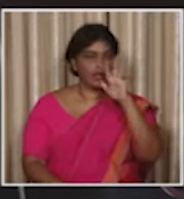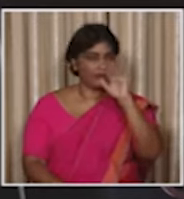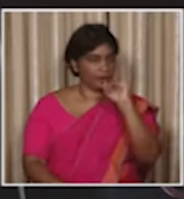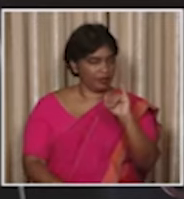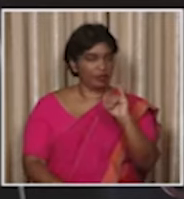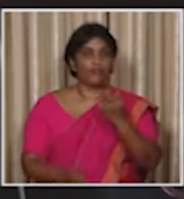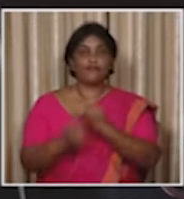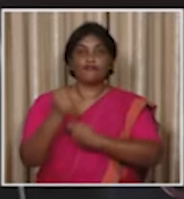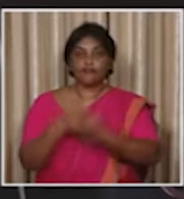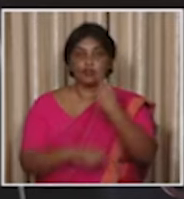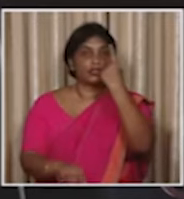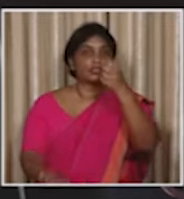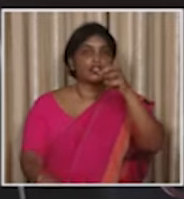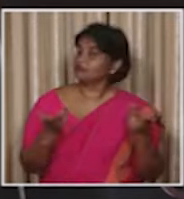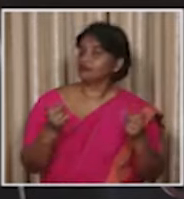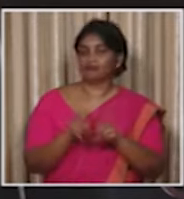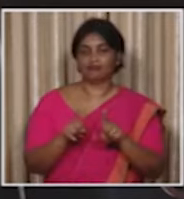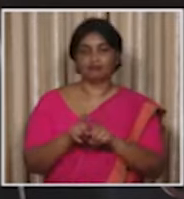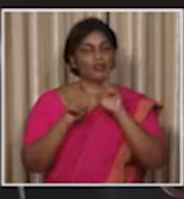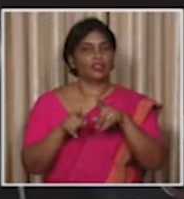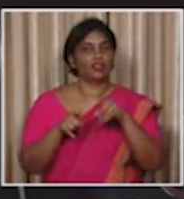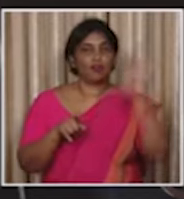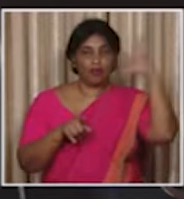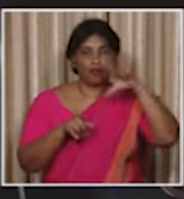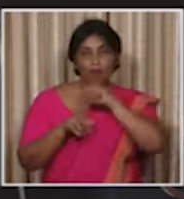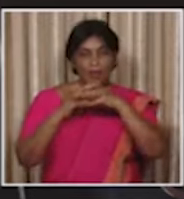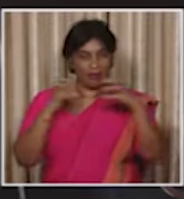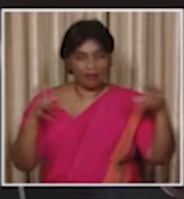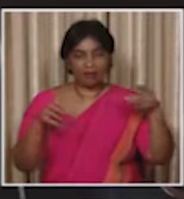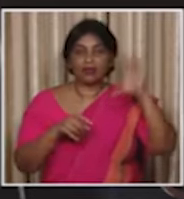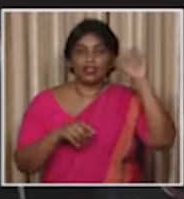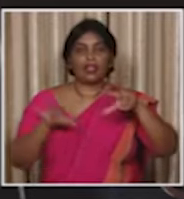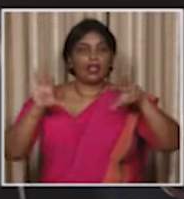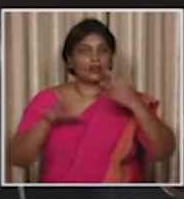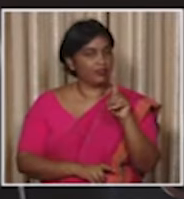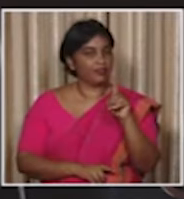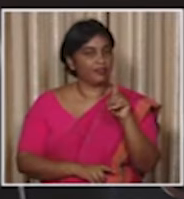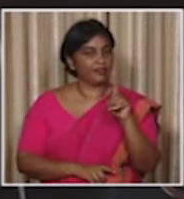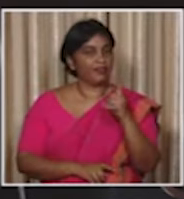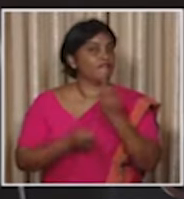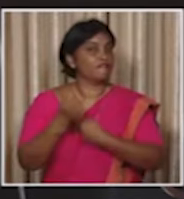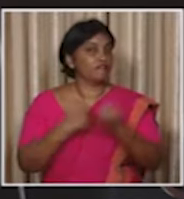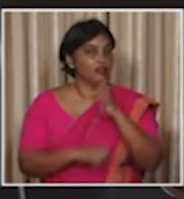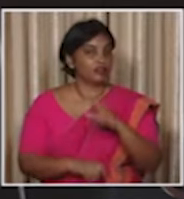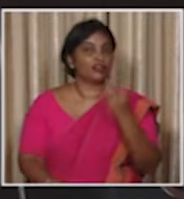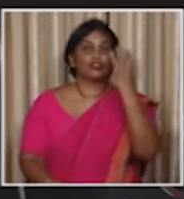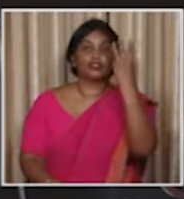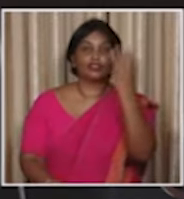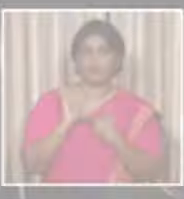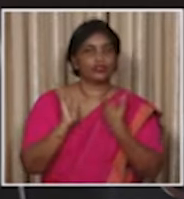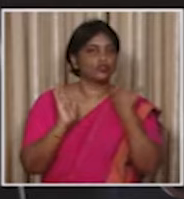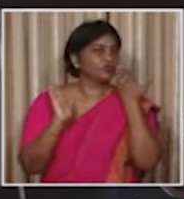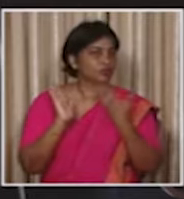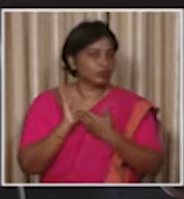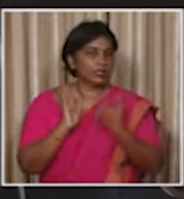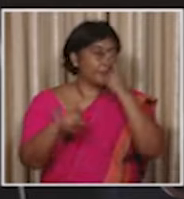496ට විකුණලා තියෙන්නේ 1307ට. උඹලගඩ ගෙනල්ලා තියෙන්නේ රුපියල් 841ට විකුණලා තියෙන්නේ 3160ට.